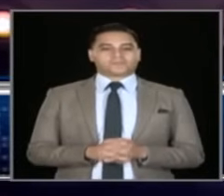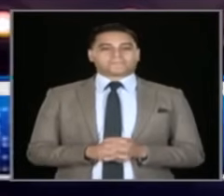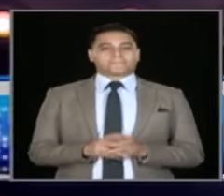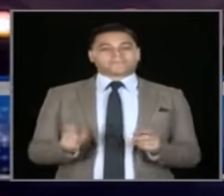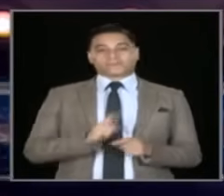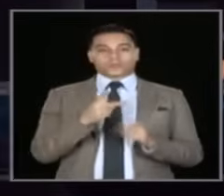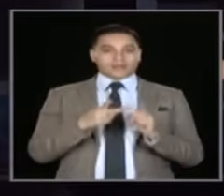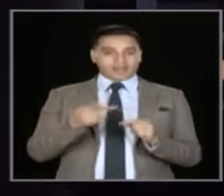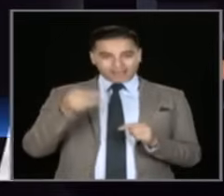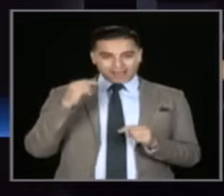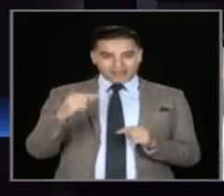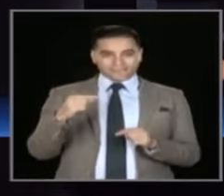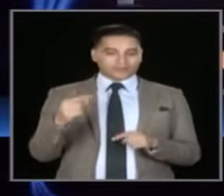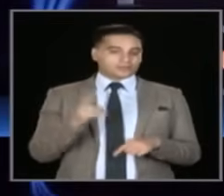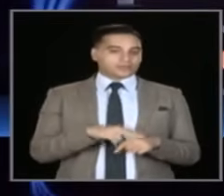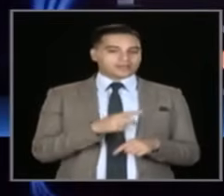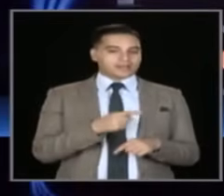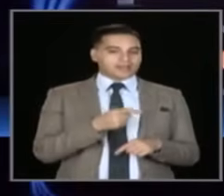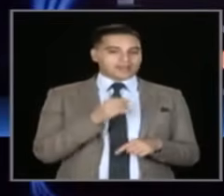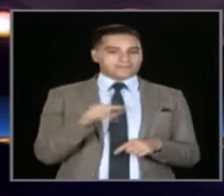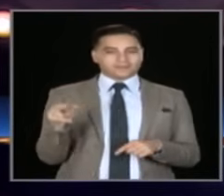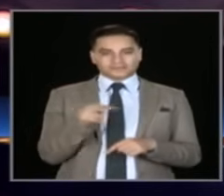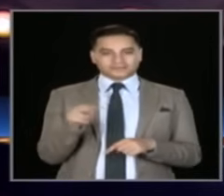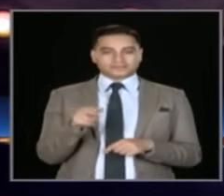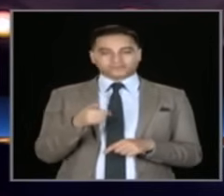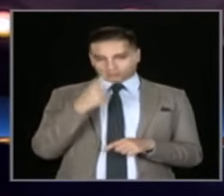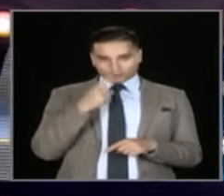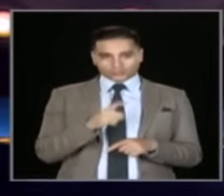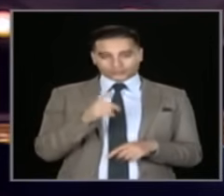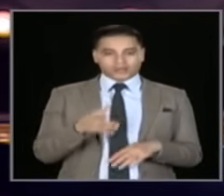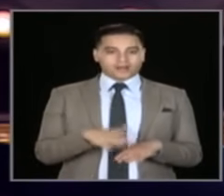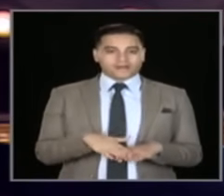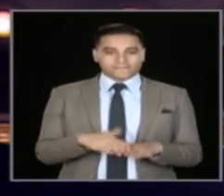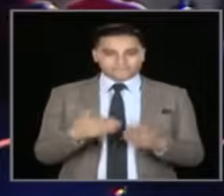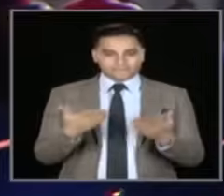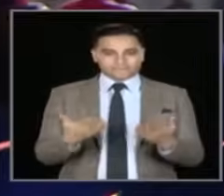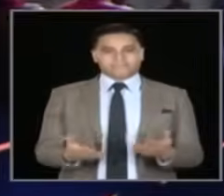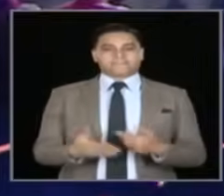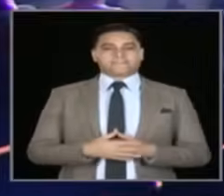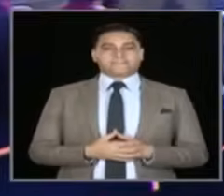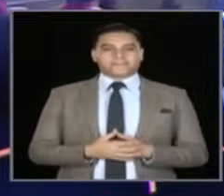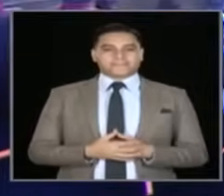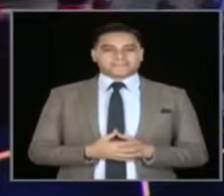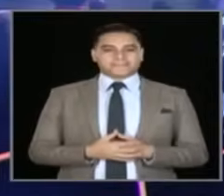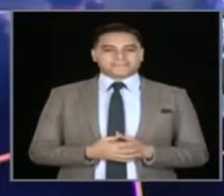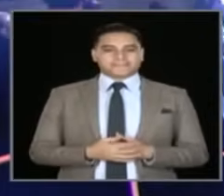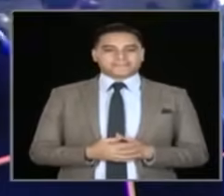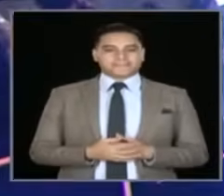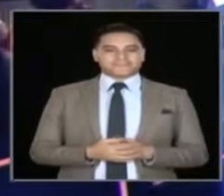السؤال الثاني، أحمد السيد وأحمد الهلباوي، الهلباوي والسيد. السؤال الثاني،